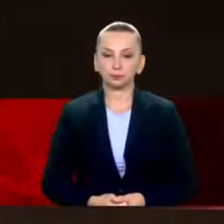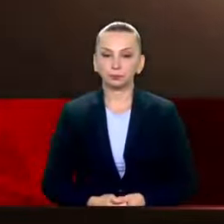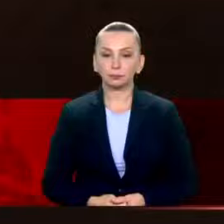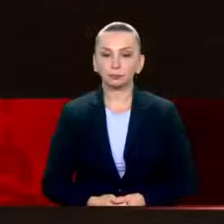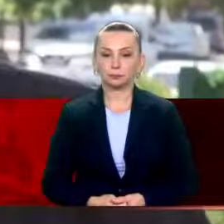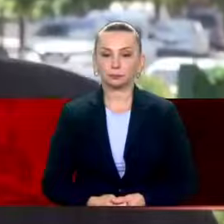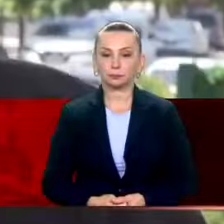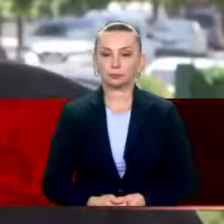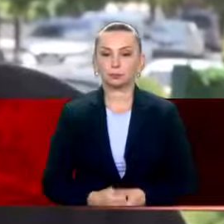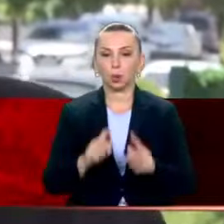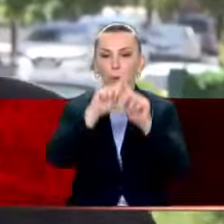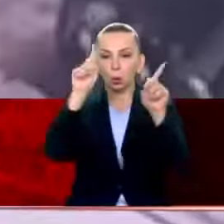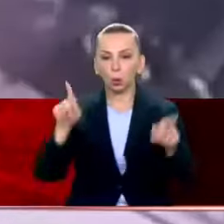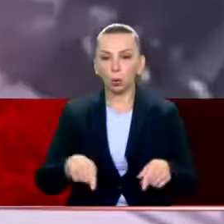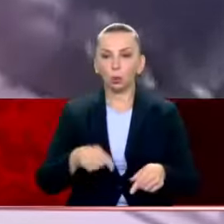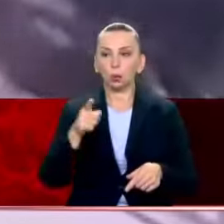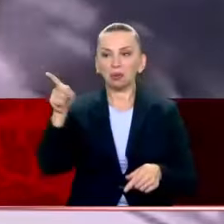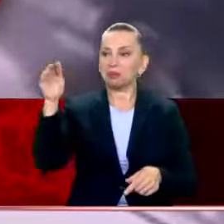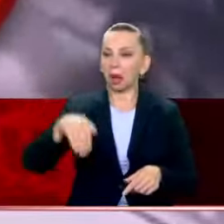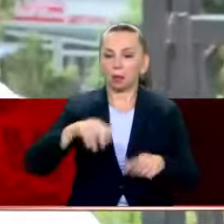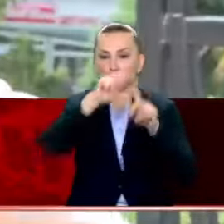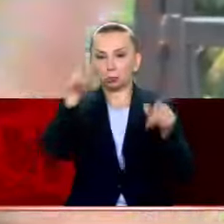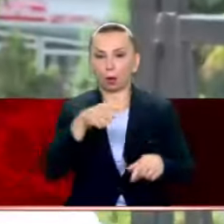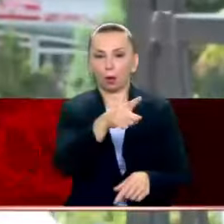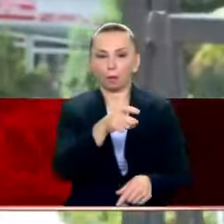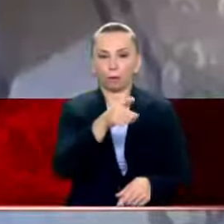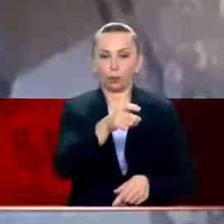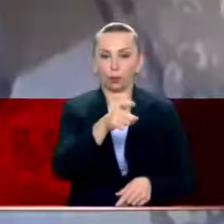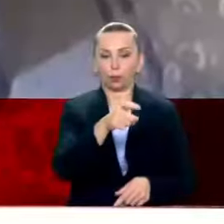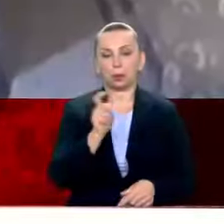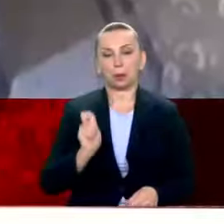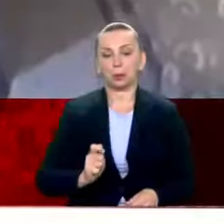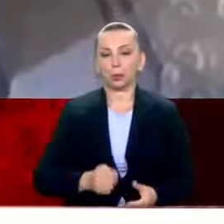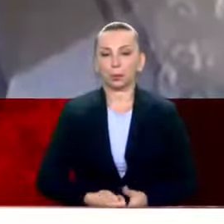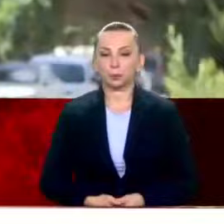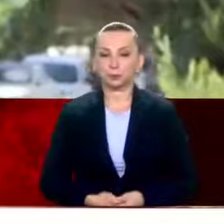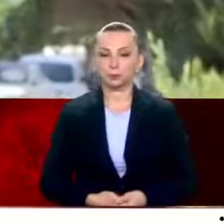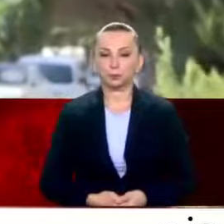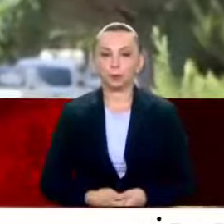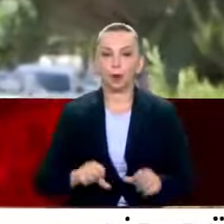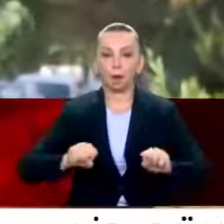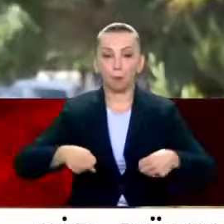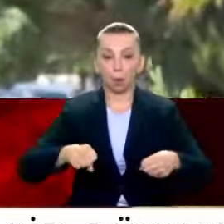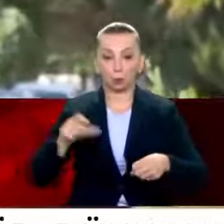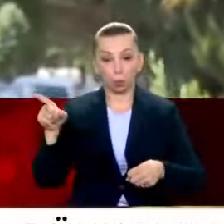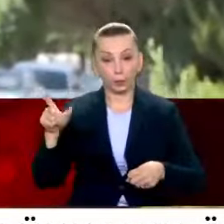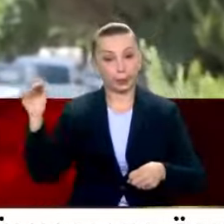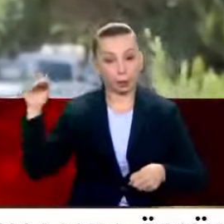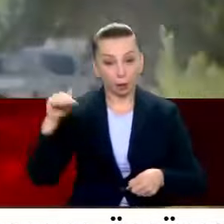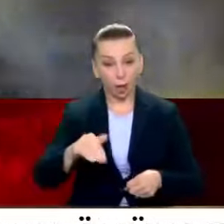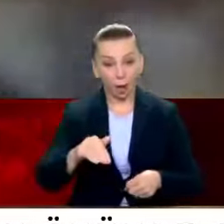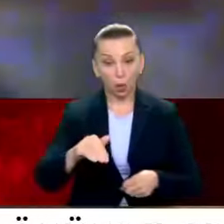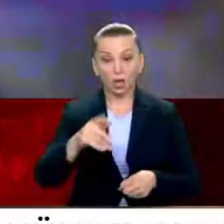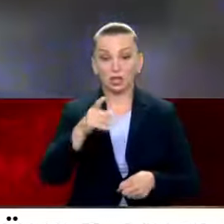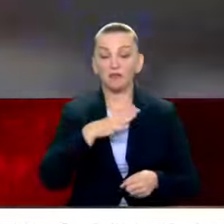kaçtılar dükkanlar Ateş etmişler tarayarak gitmişler motorla gelip Ateş edip